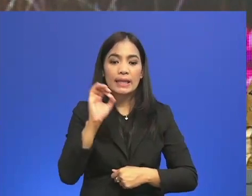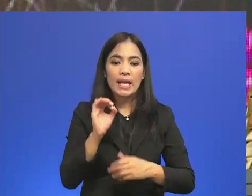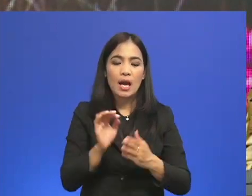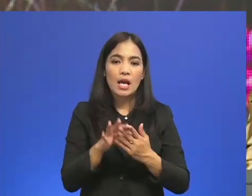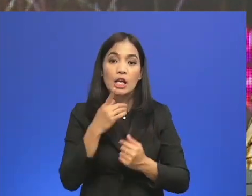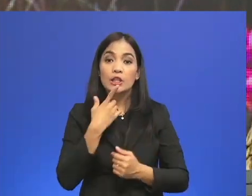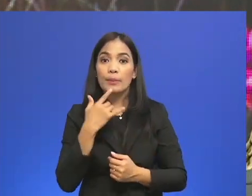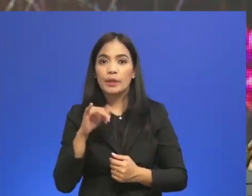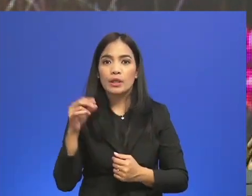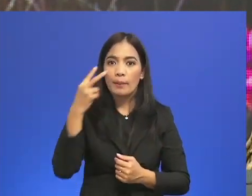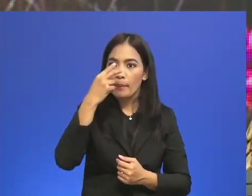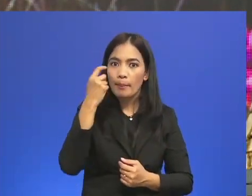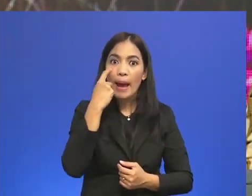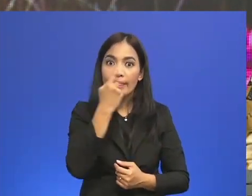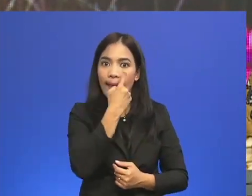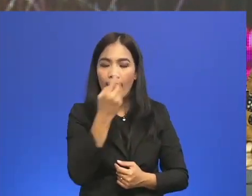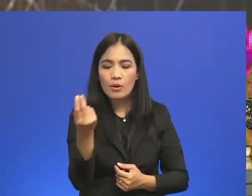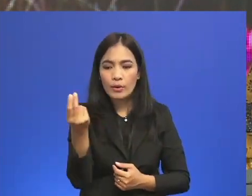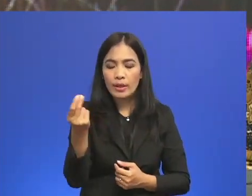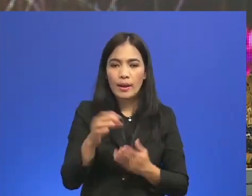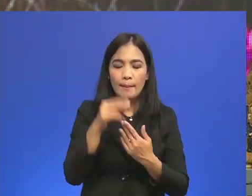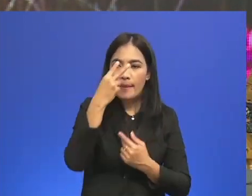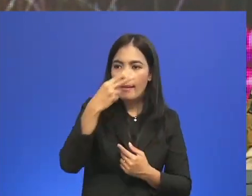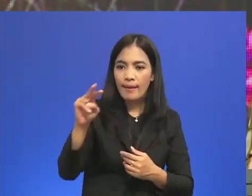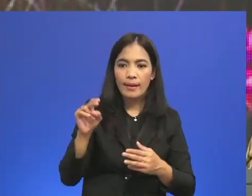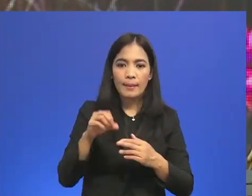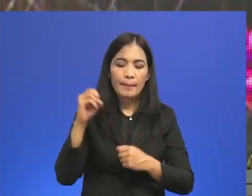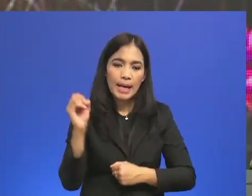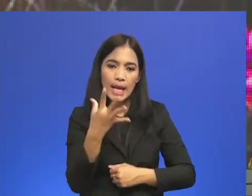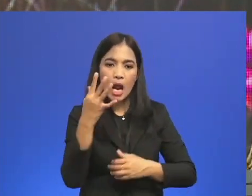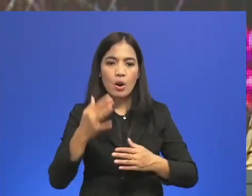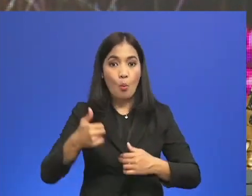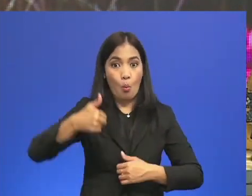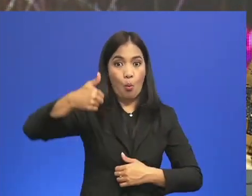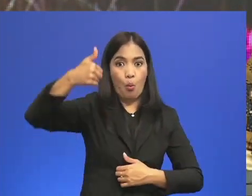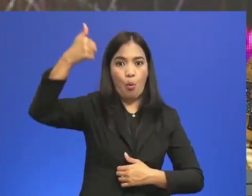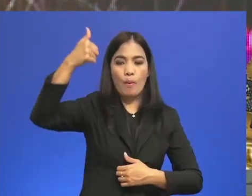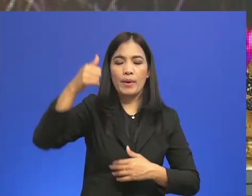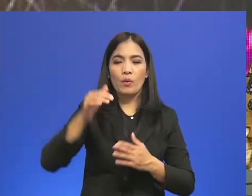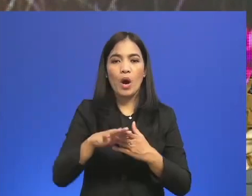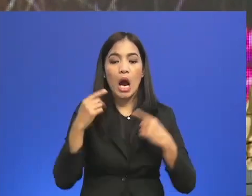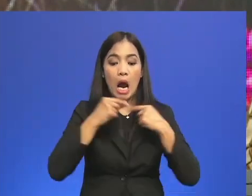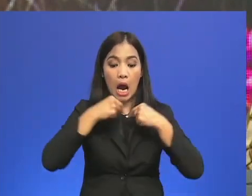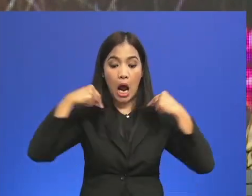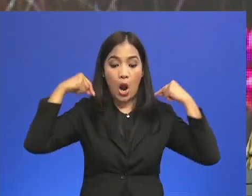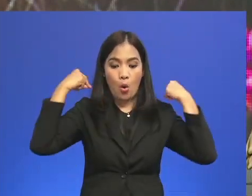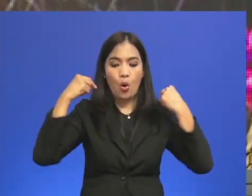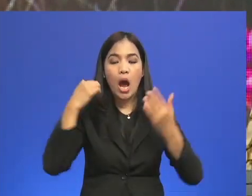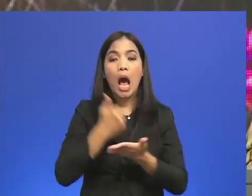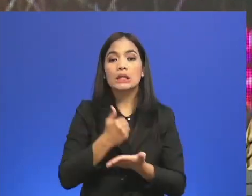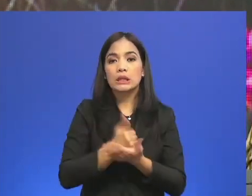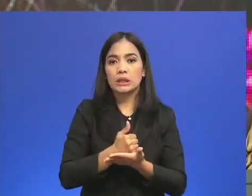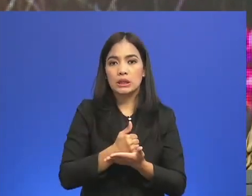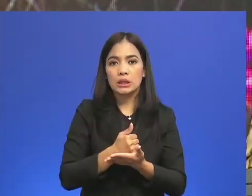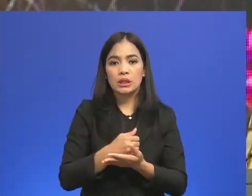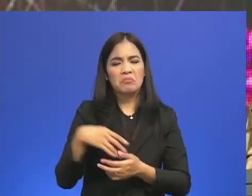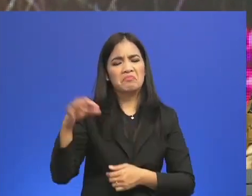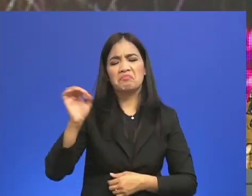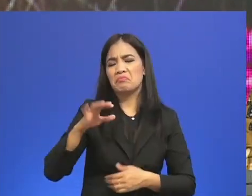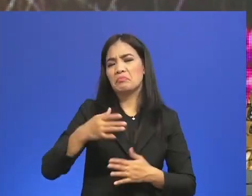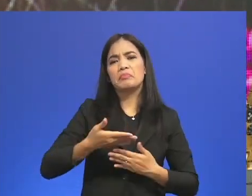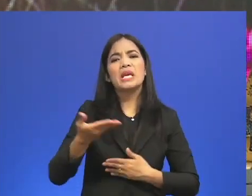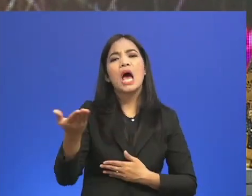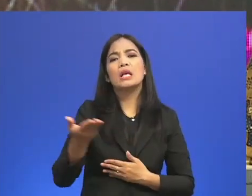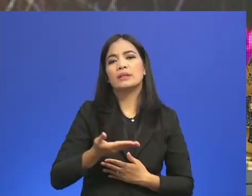oleh materi, melihat Anda pakai berlian mewah, memakai kalung mutiara asli, dia tidak